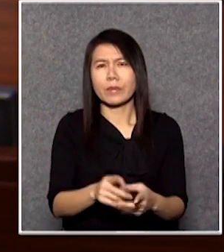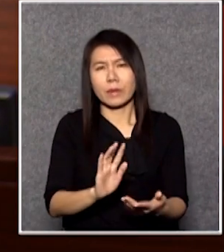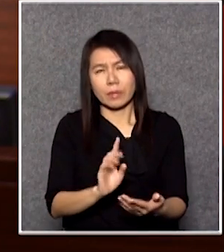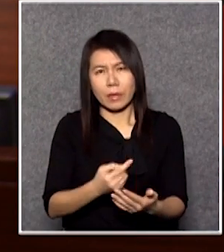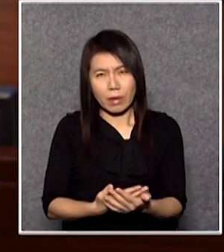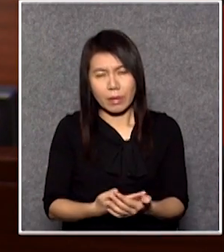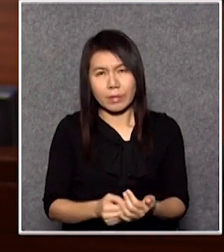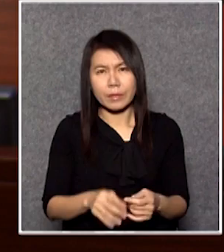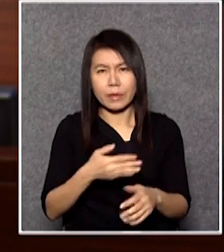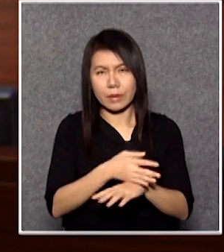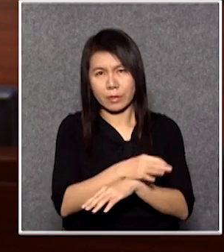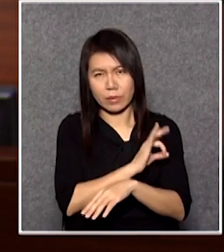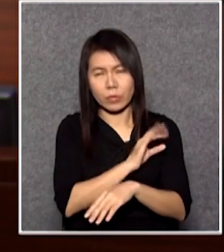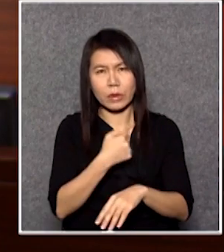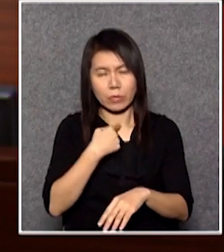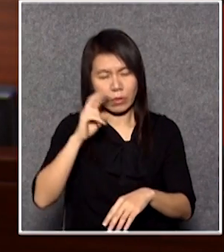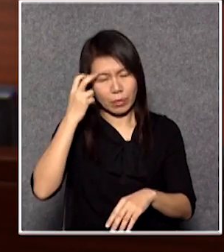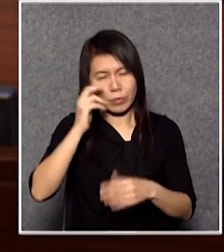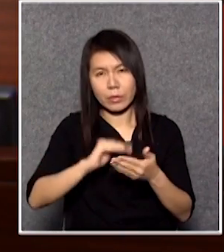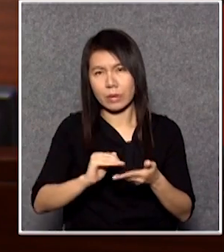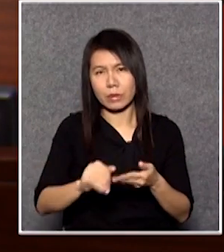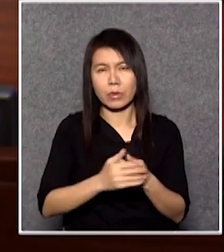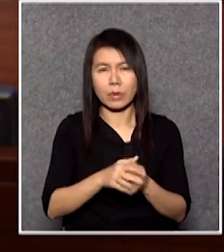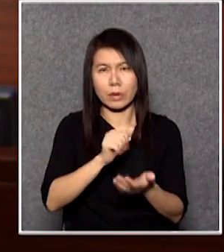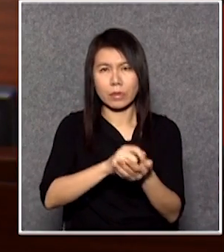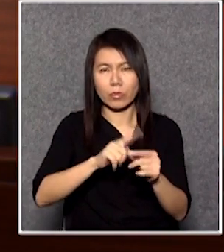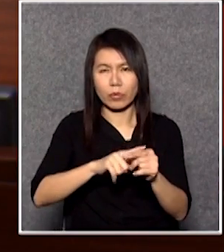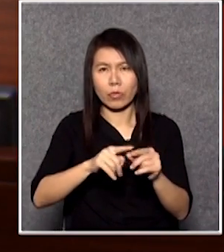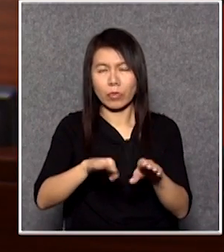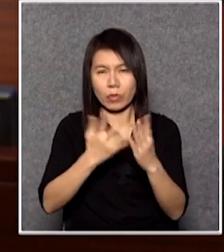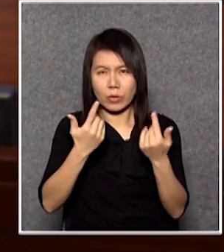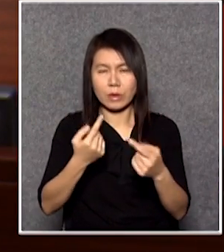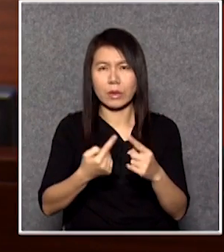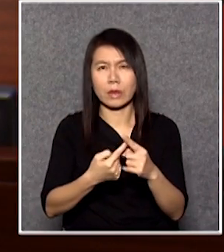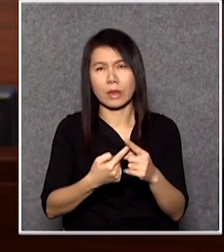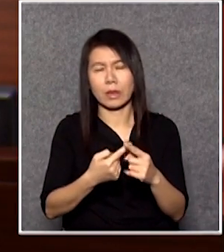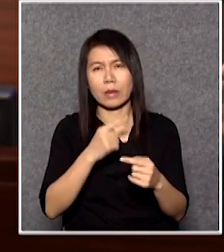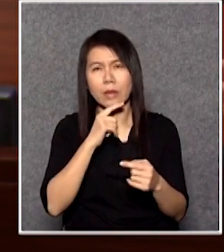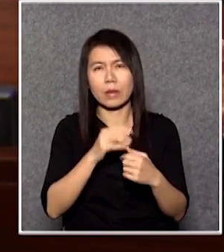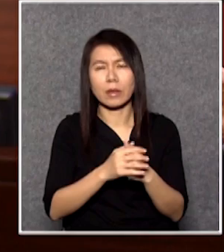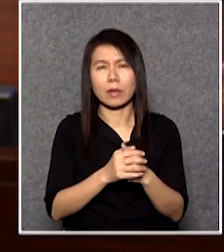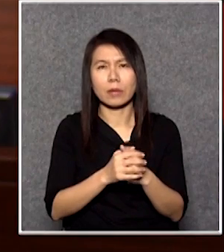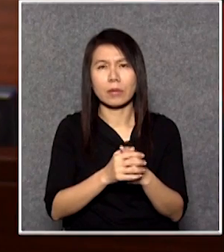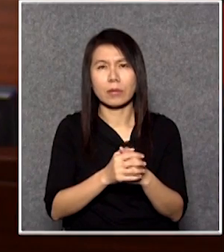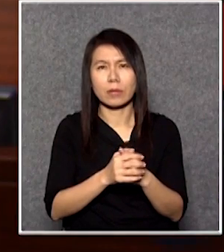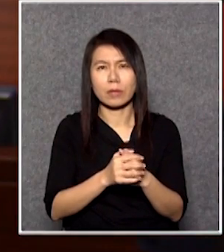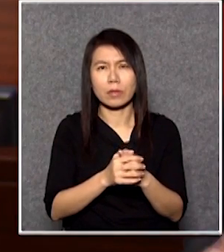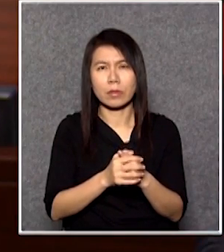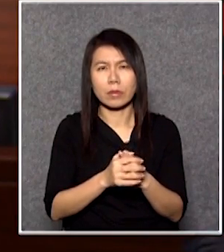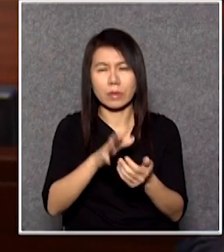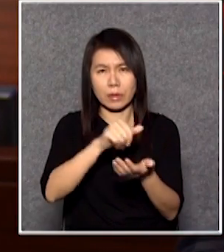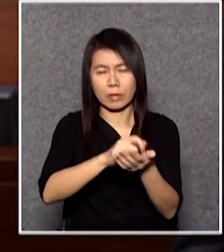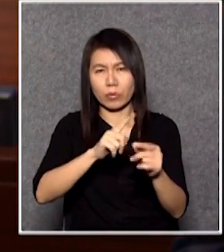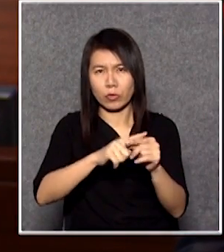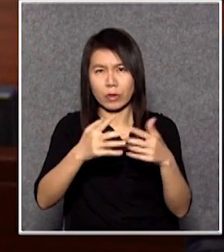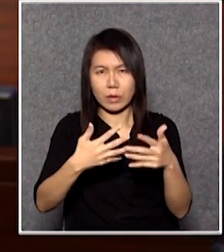話咧，令到社會應該好好反思一下嘅。佔中個發起人或者組織人，我喺呢個佔中的事情